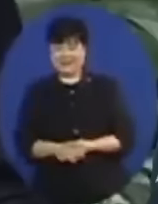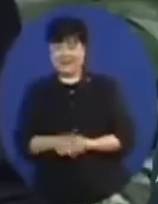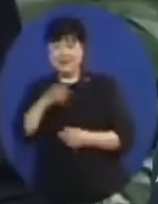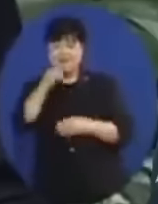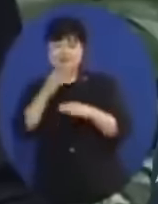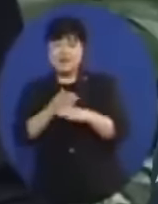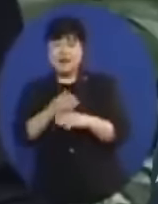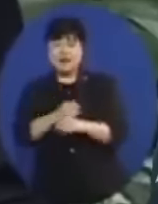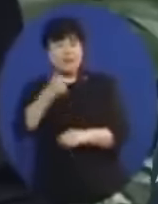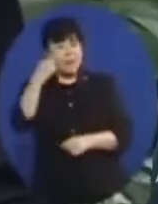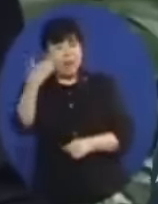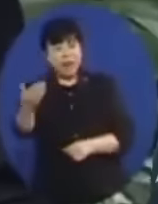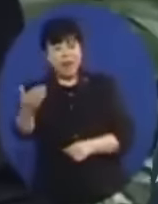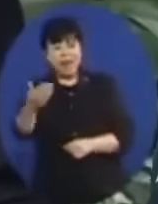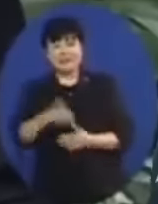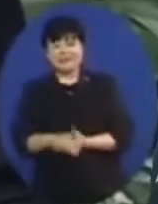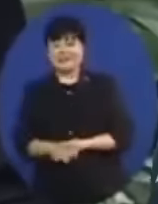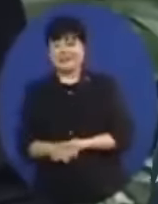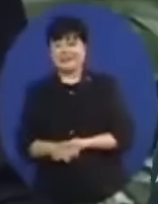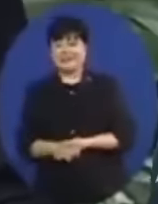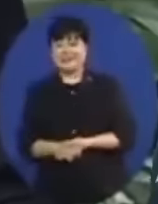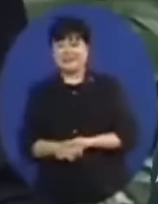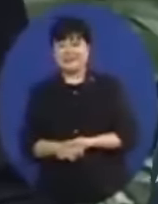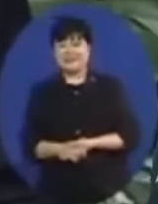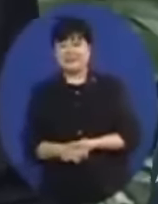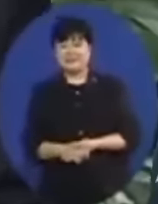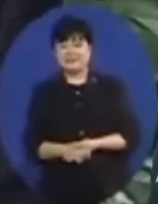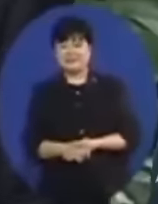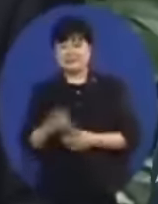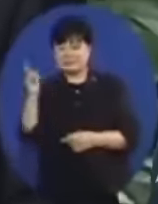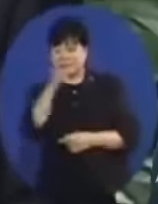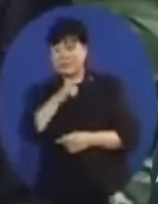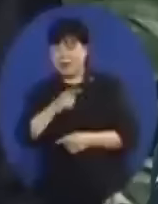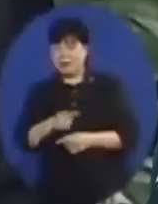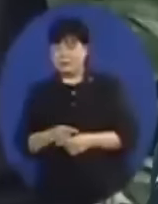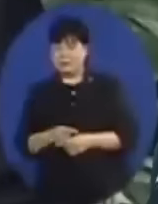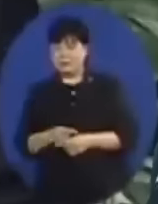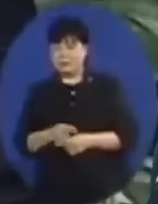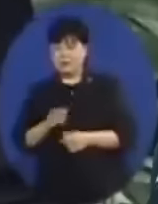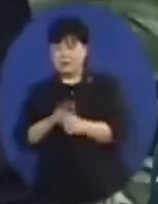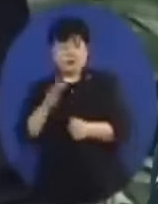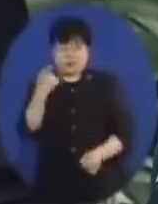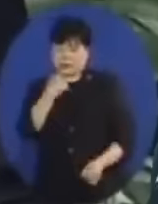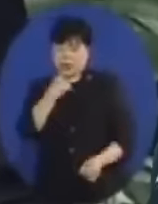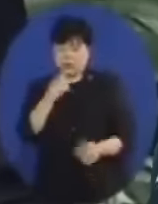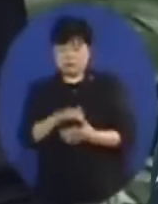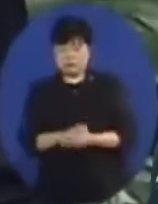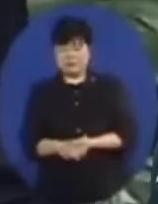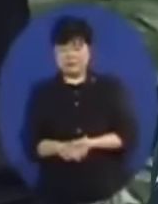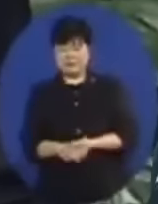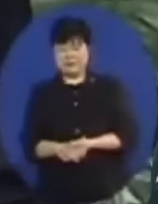북한을 어떻게 할래요? 그러니까 괘씸해서 도와줄 수 없어요.